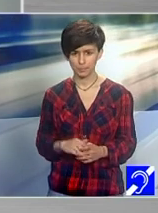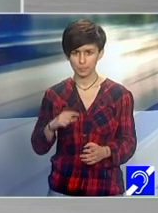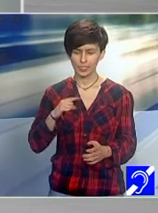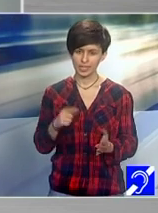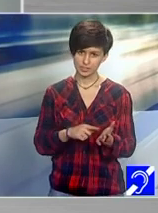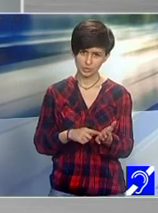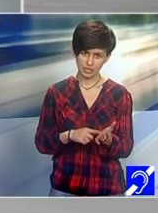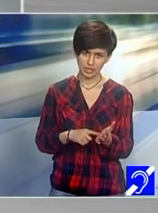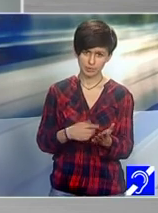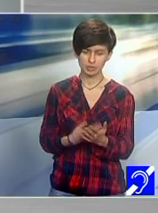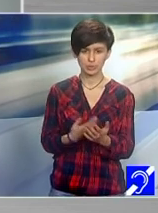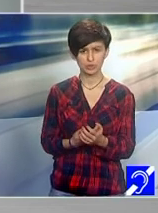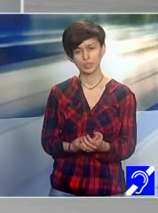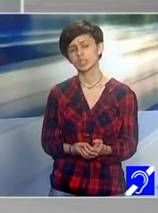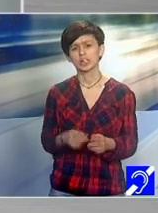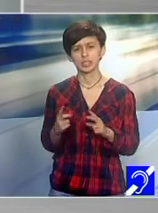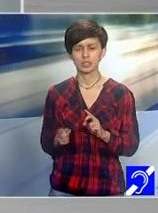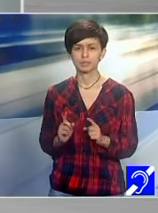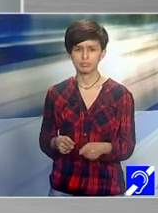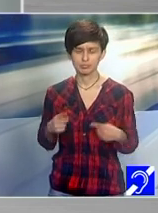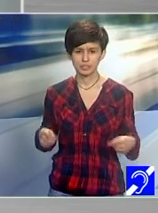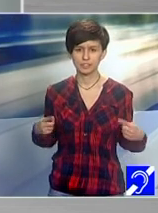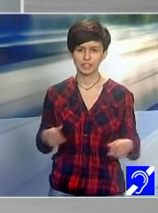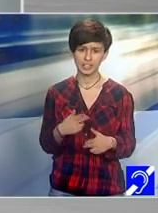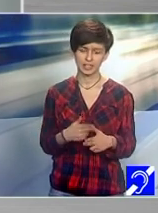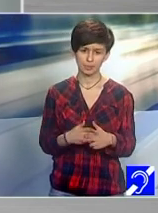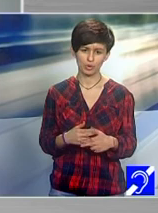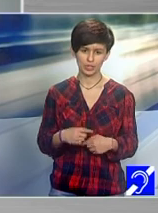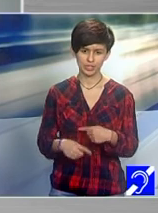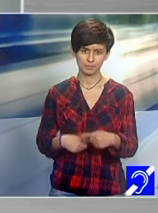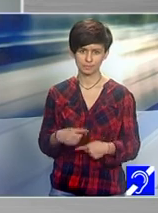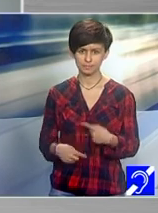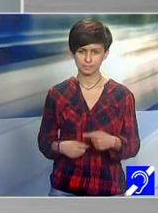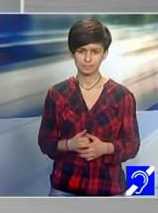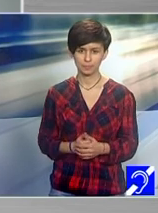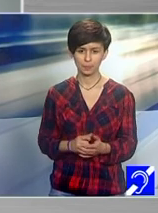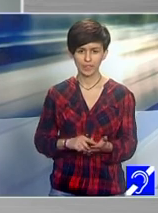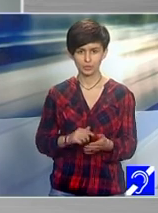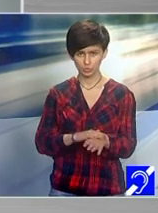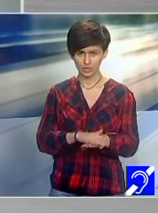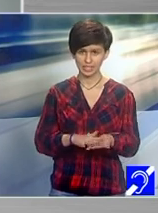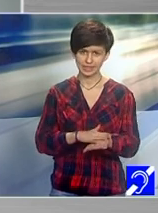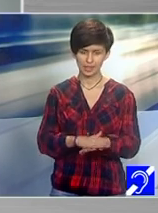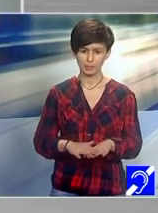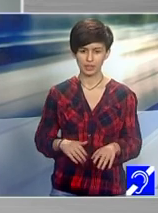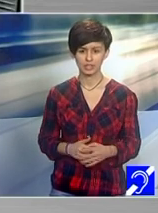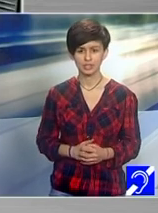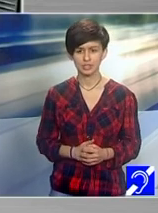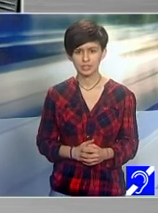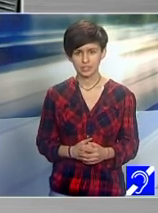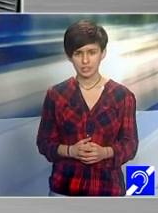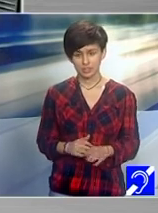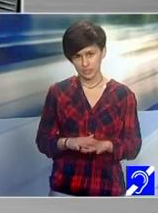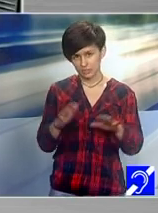tablete pentru diferite afecțiuni, sunt creme, sunt... Cred că numele Hofigal este cunoscut. Și toate sunt brevetate. O